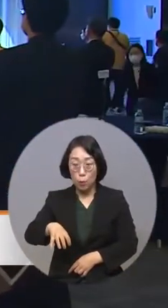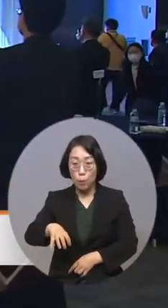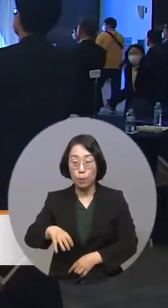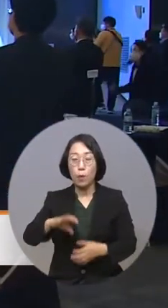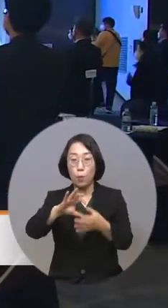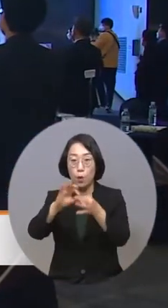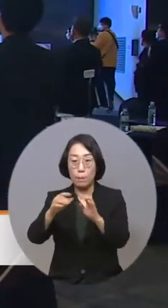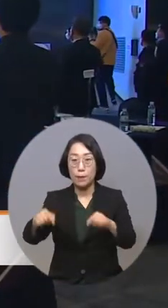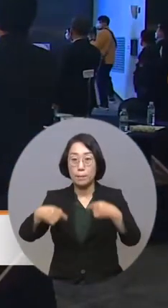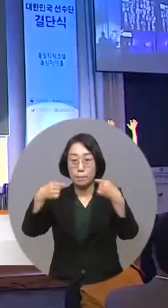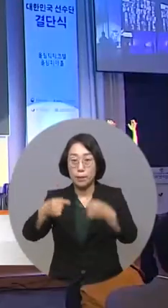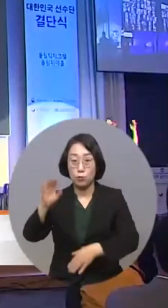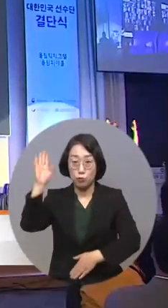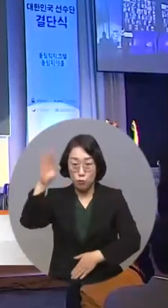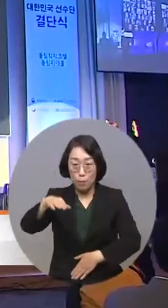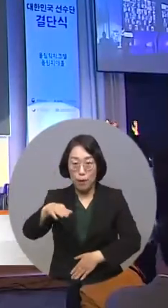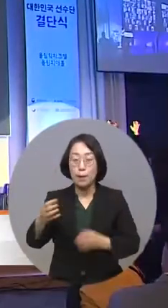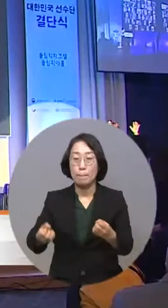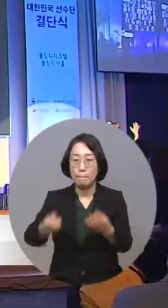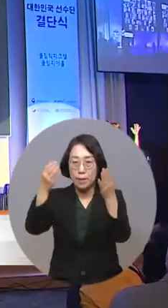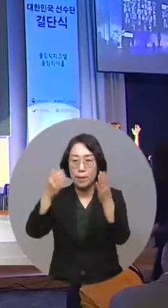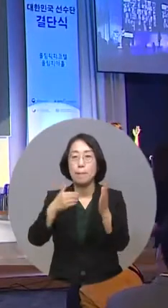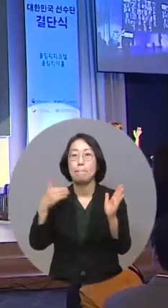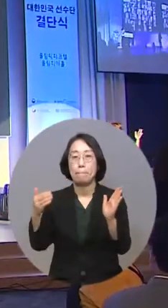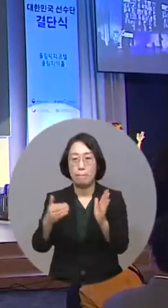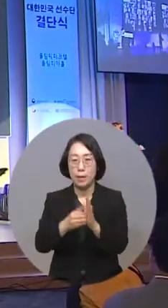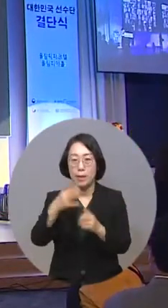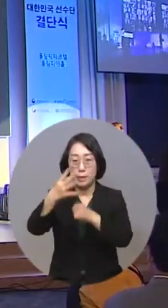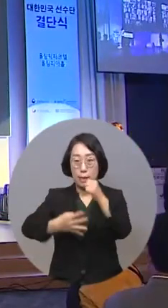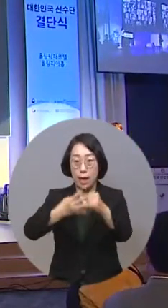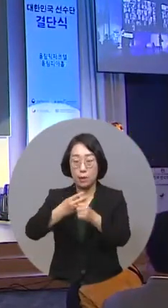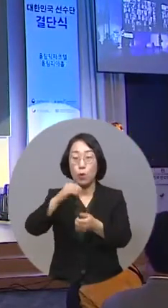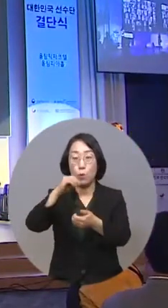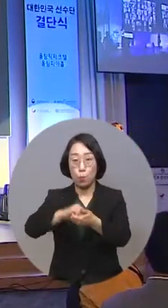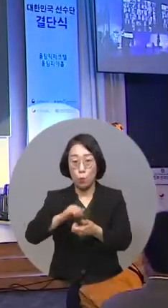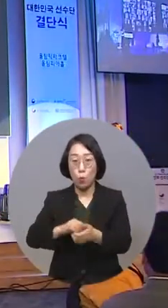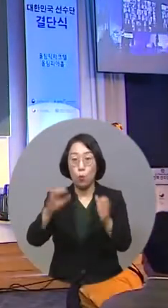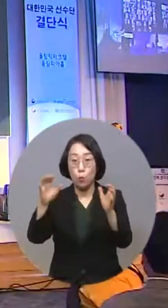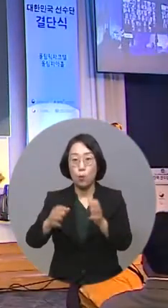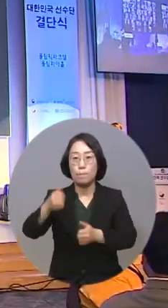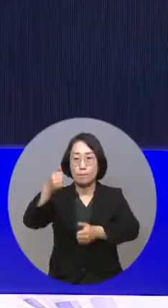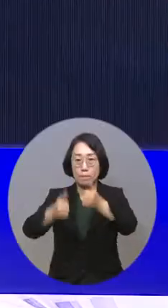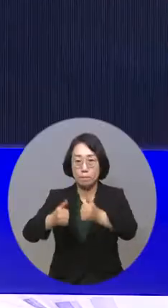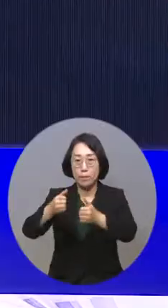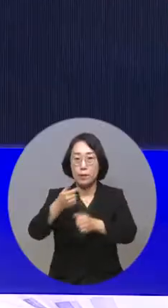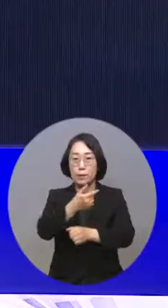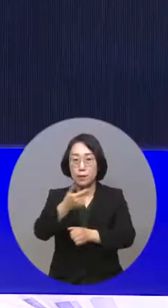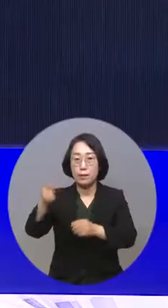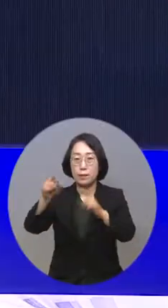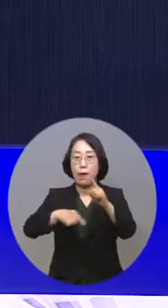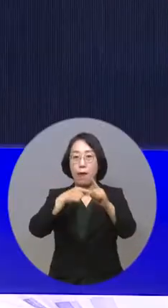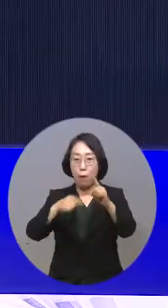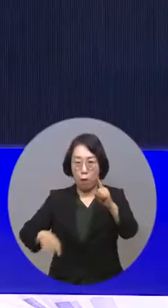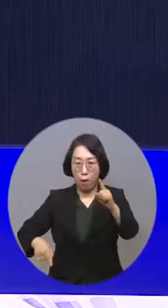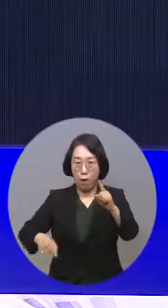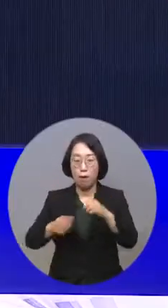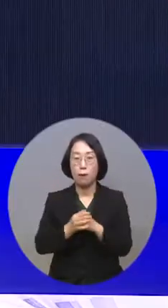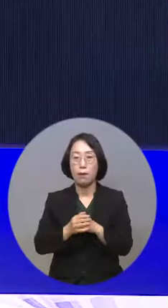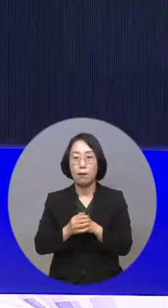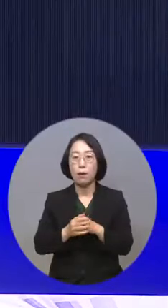개최했습니다 베플리 픽은 4년마다 개최되는 청각장애인을 위한 국제 대회 입니다